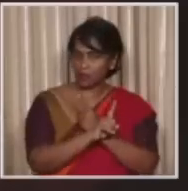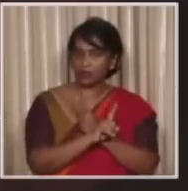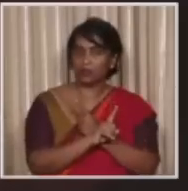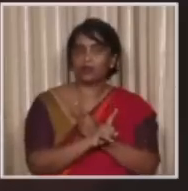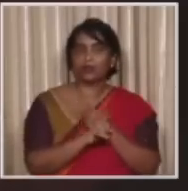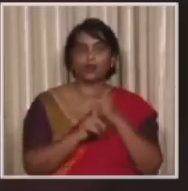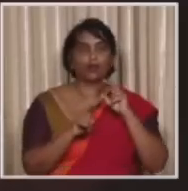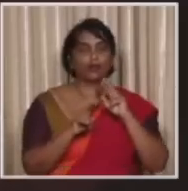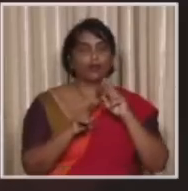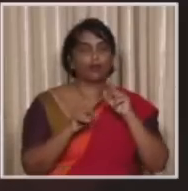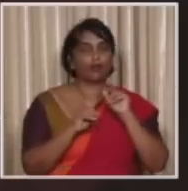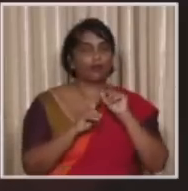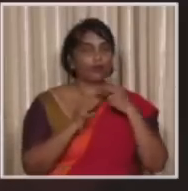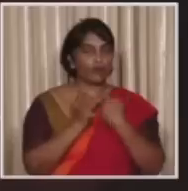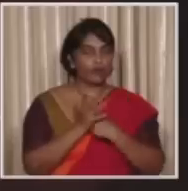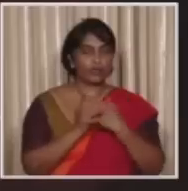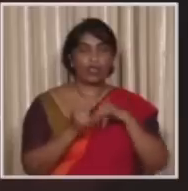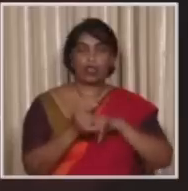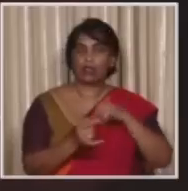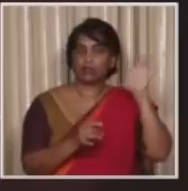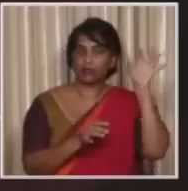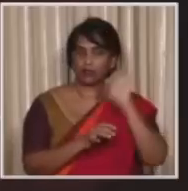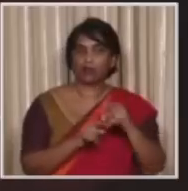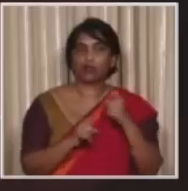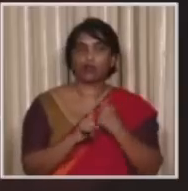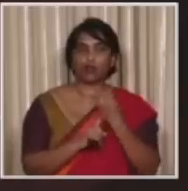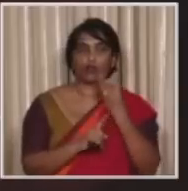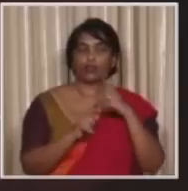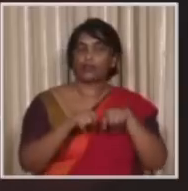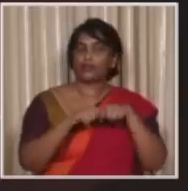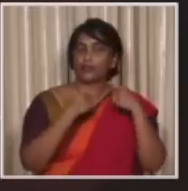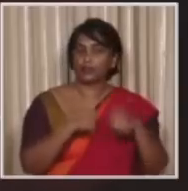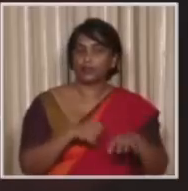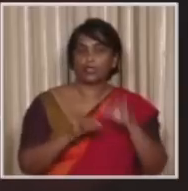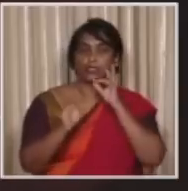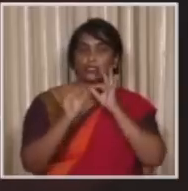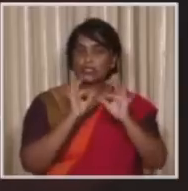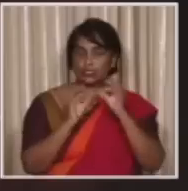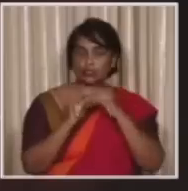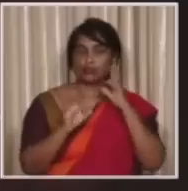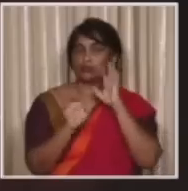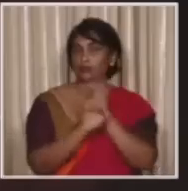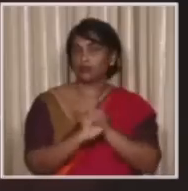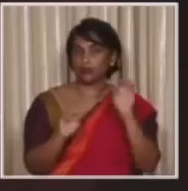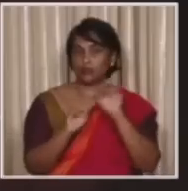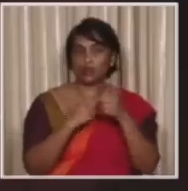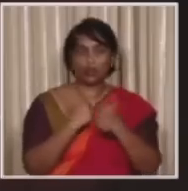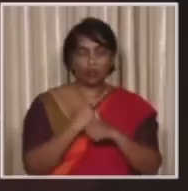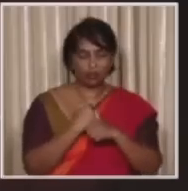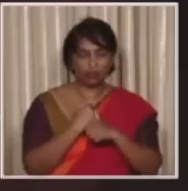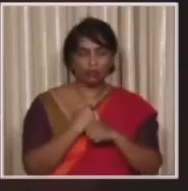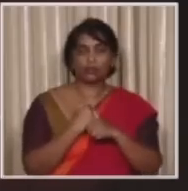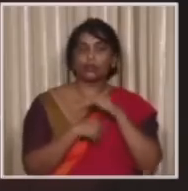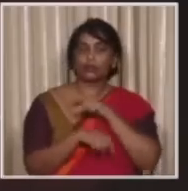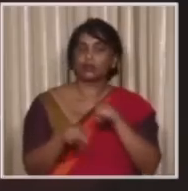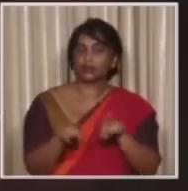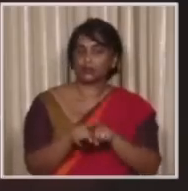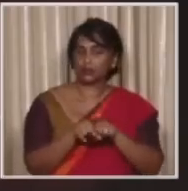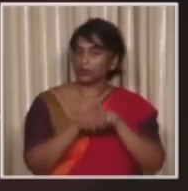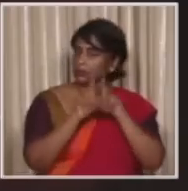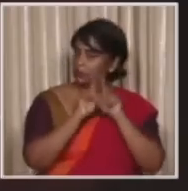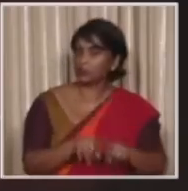wagema mahacharya lekam kenek genawa. Koti 3ක් විතර වියදම් කරලා සින්දු හදලත් මේක ප්‍රොමෝට් කරන්න ලෑස්ති වුණා. ඉතින් මේ